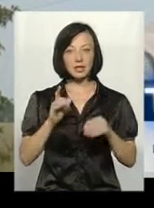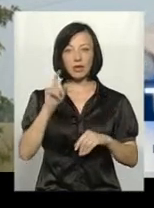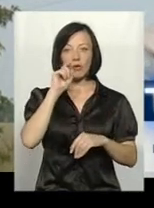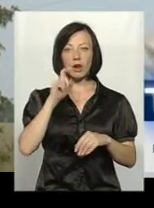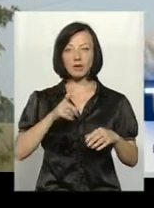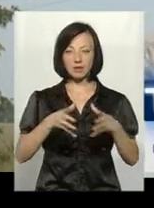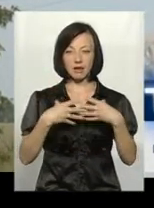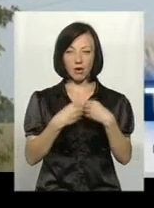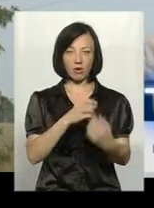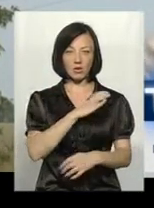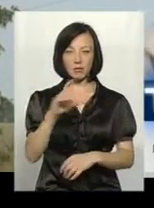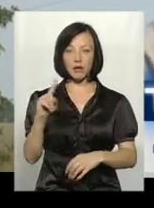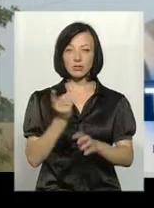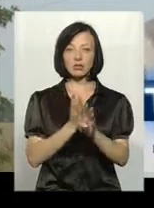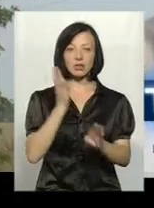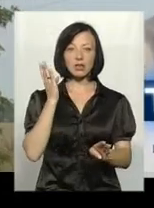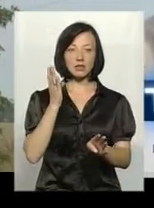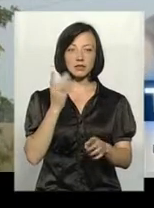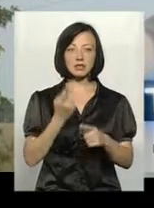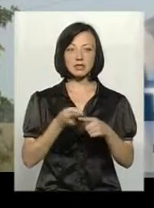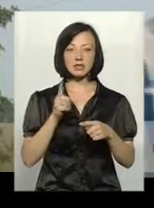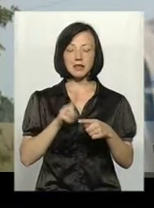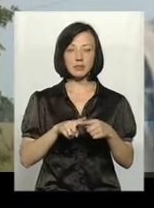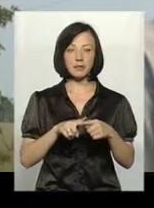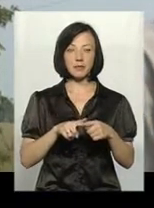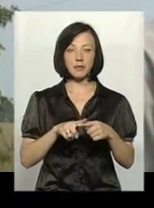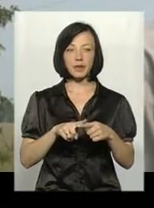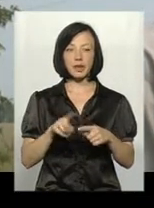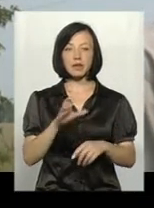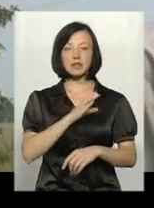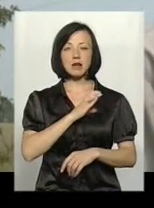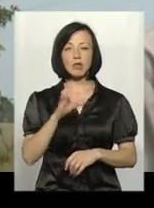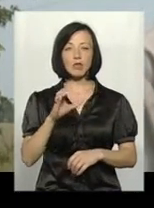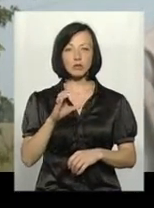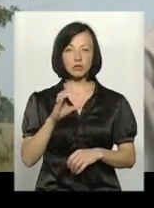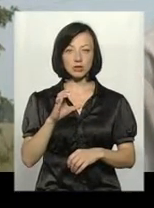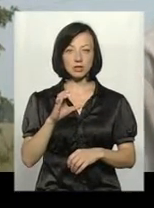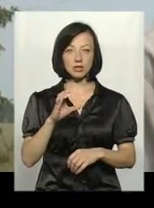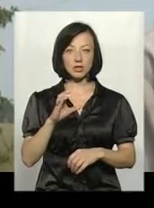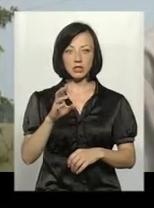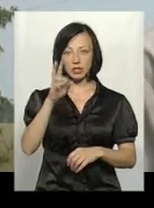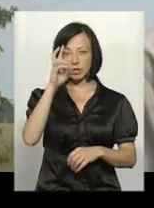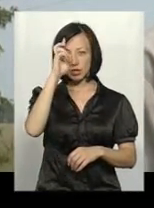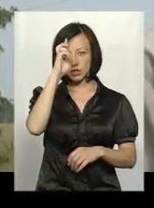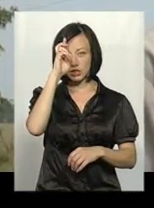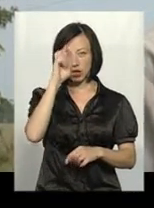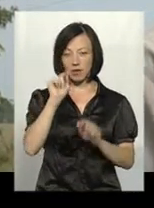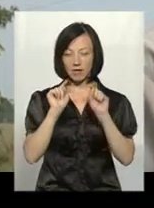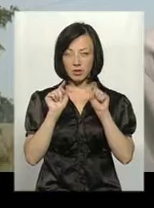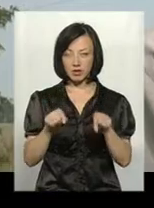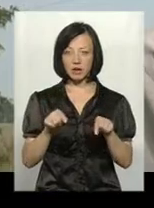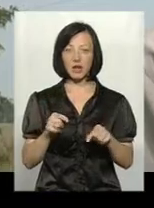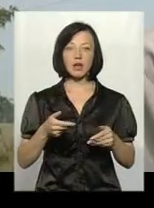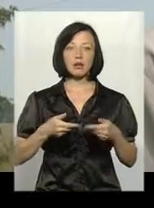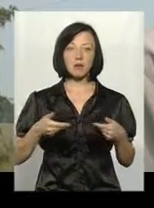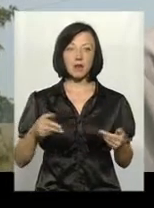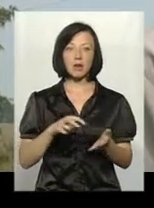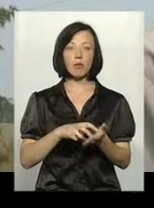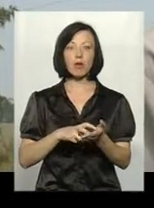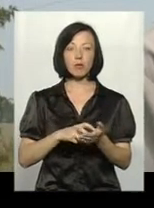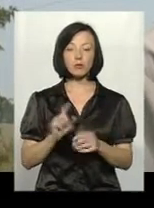родини, а в першу чергу кинули оком це заможні держави кинули оком, то ми